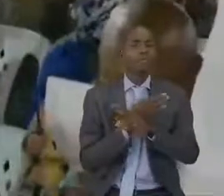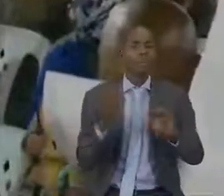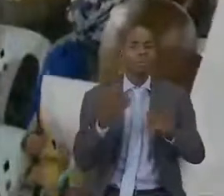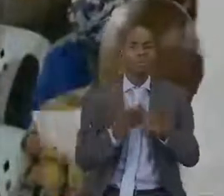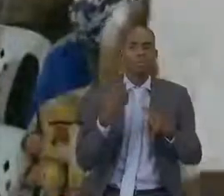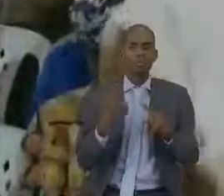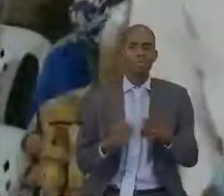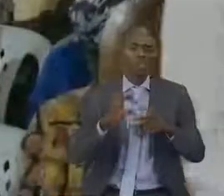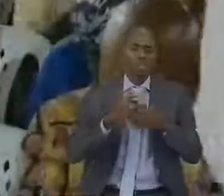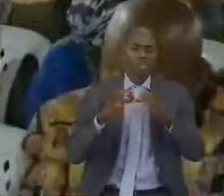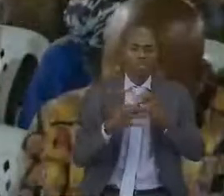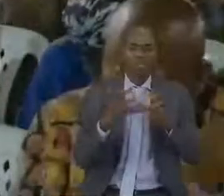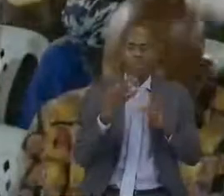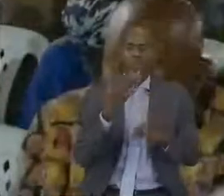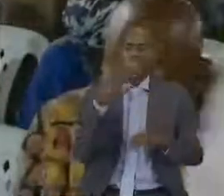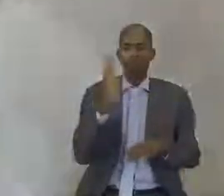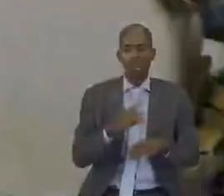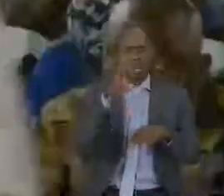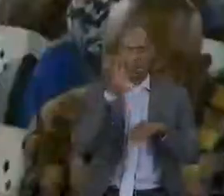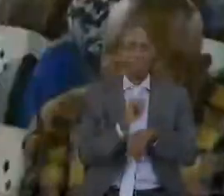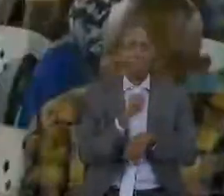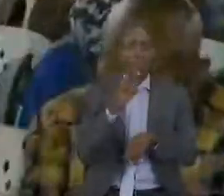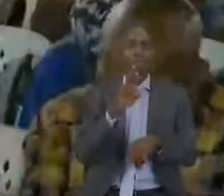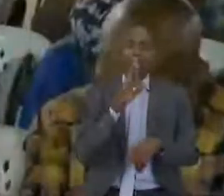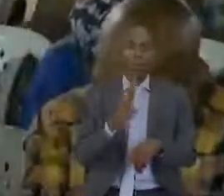La libération totale, comme tu lèves ta main,